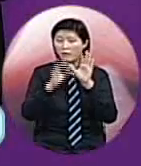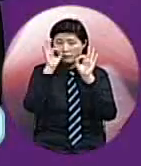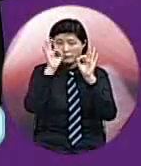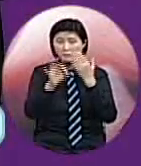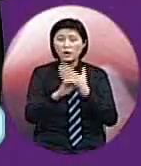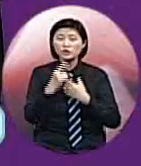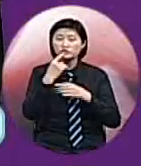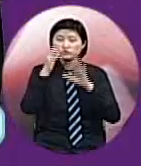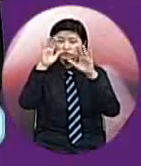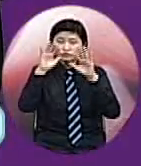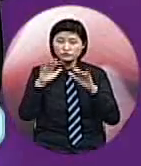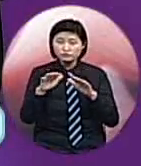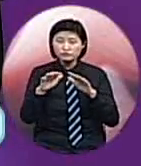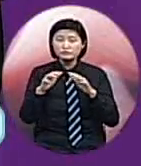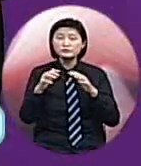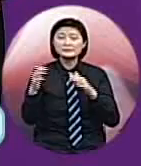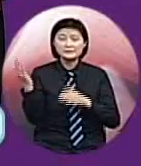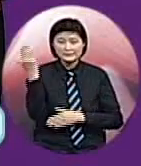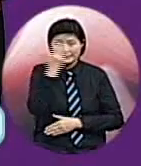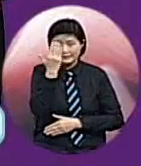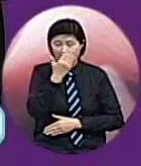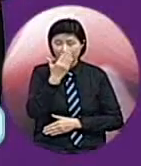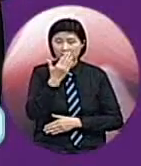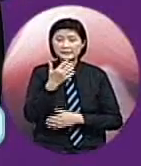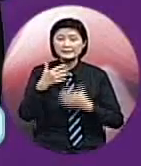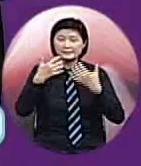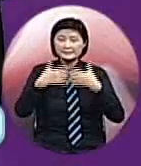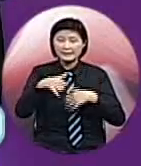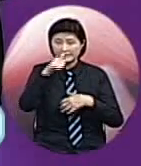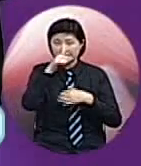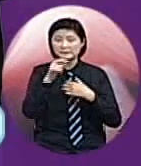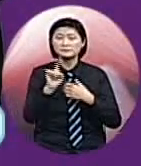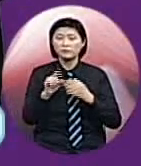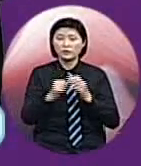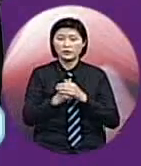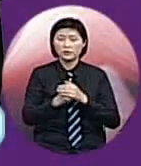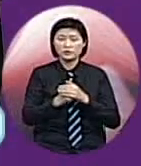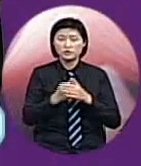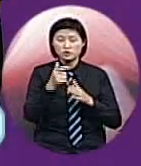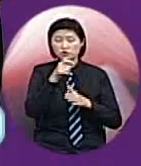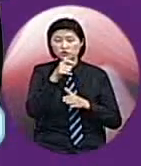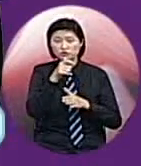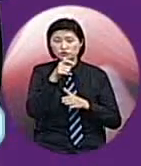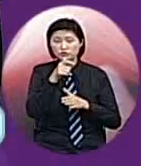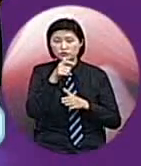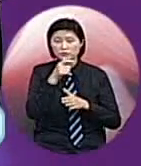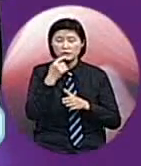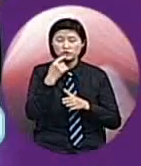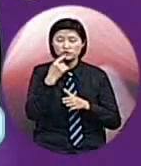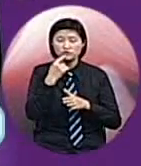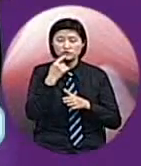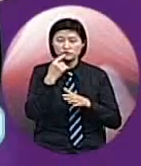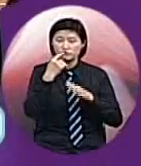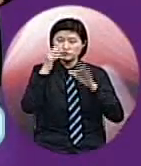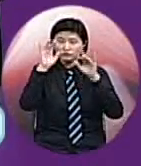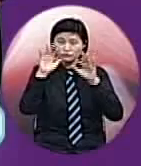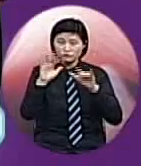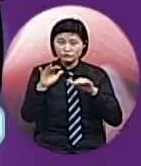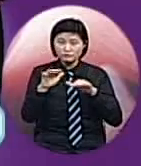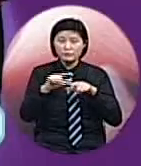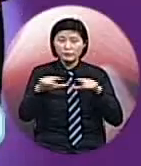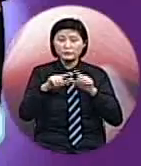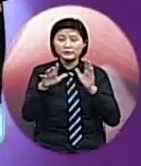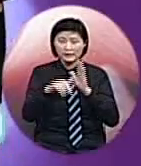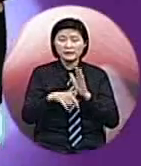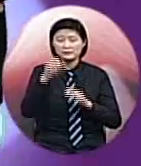예. 눈 치우는 그 기계도 나왔대요. 아. 이렇게 탁 끼어가지고 예. 이게 눈 밀고 다니면 탁 키워지고 그냥 알아서 평소에는 아,